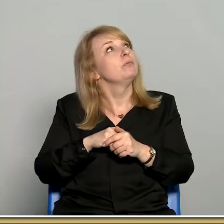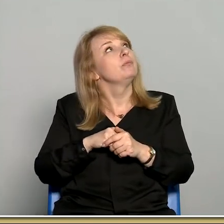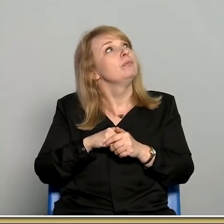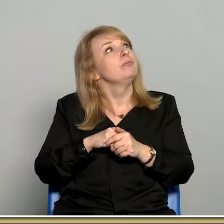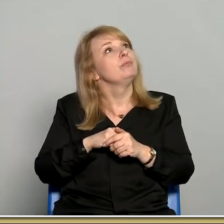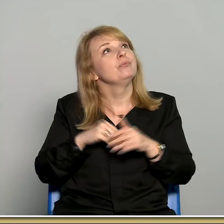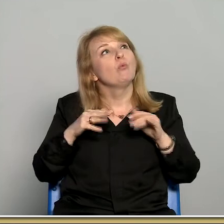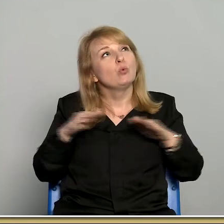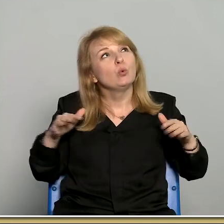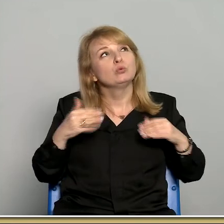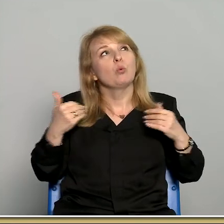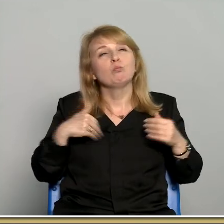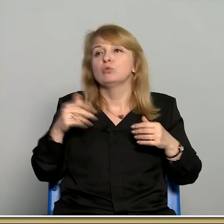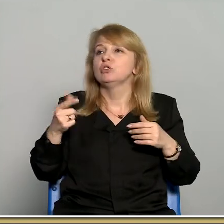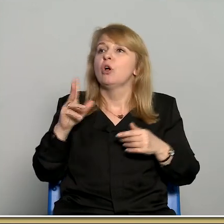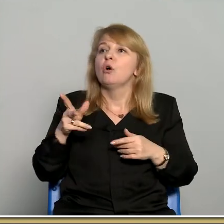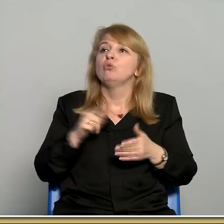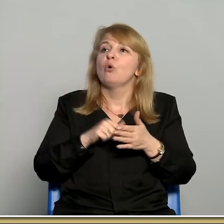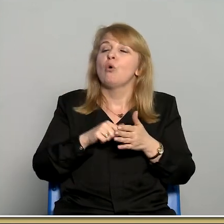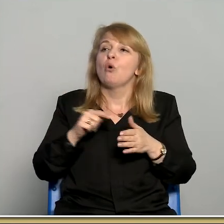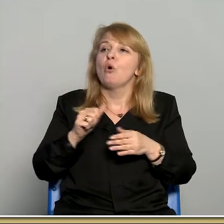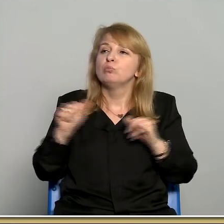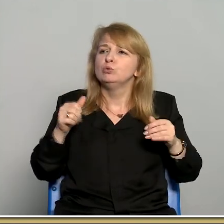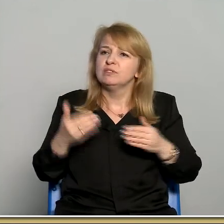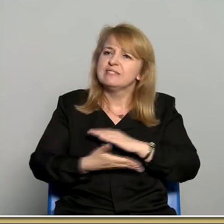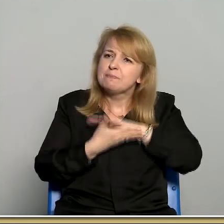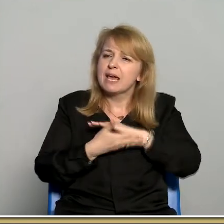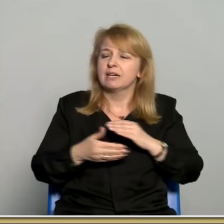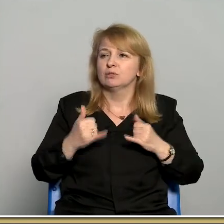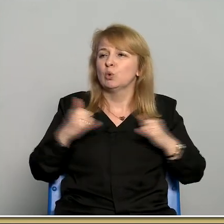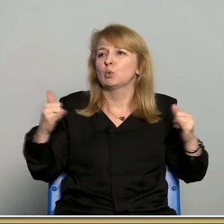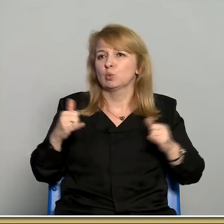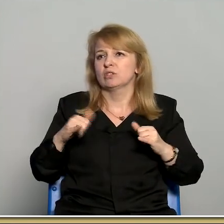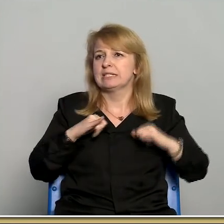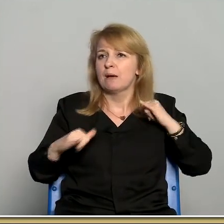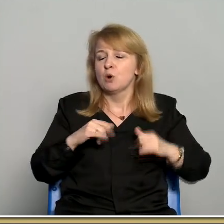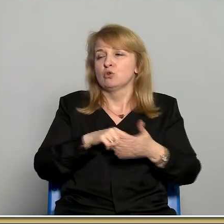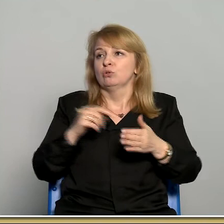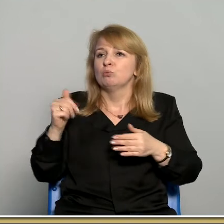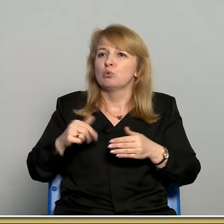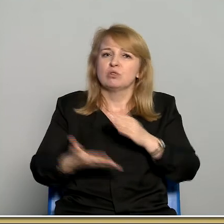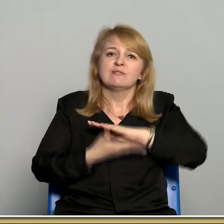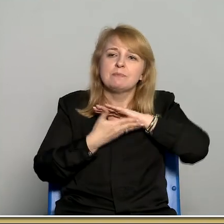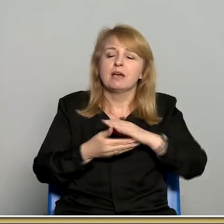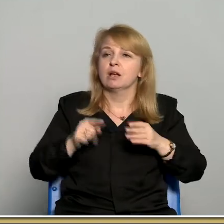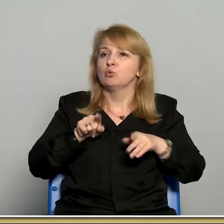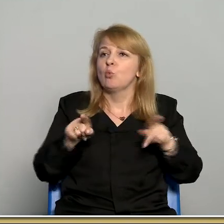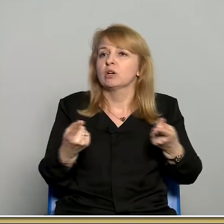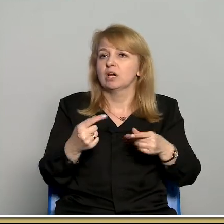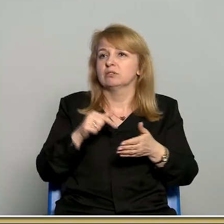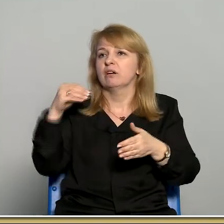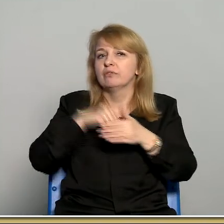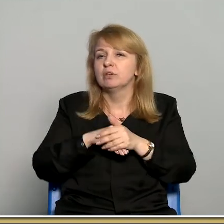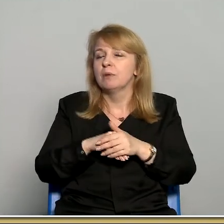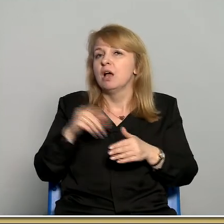gminy, osoby fizyczne, osoby prawne, jednostki organizacyjne nieposiadające osobowości prawnej. Oczywiście będzie to